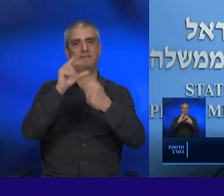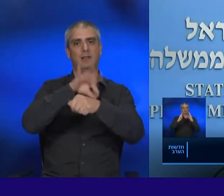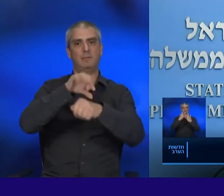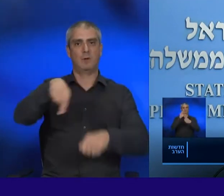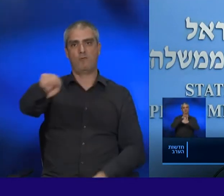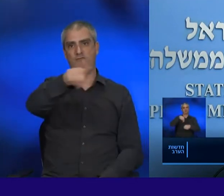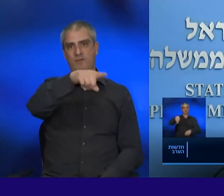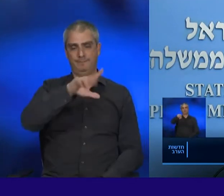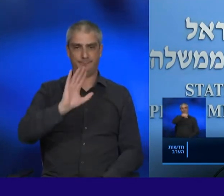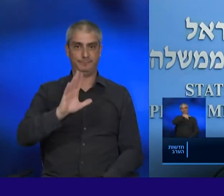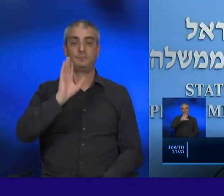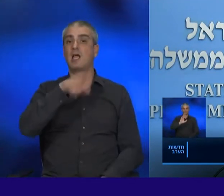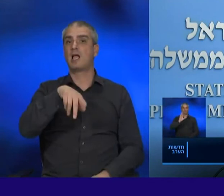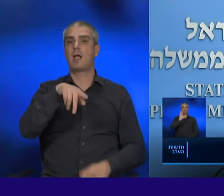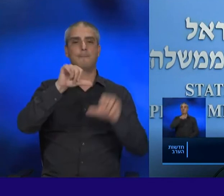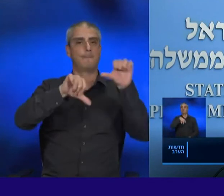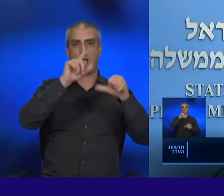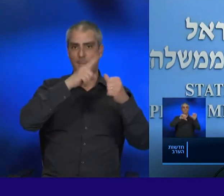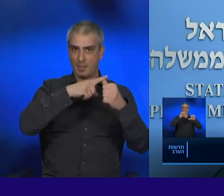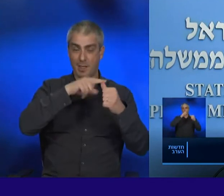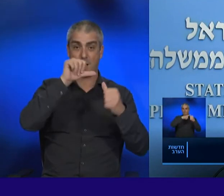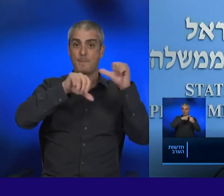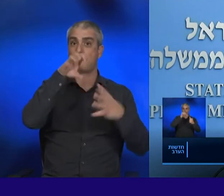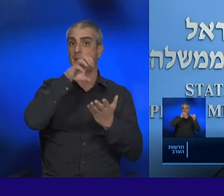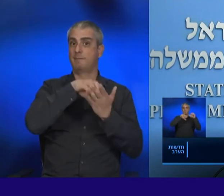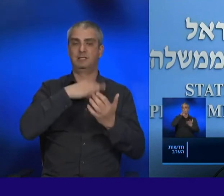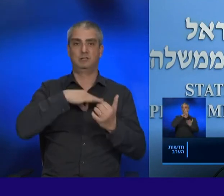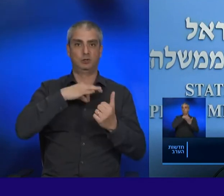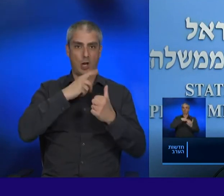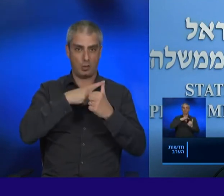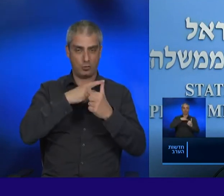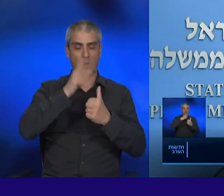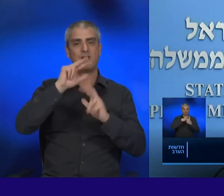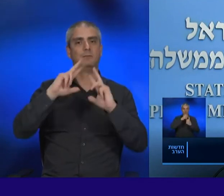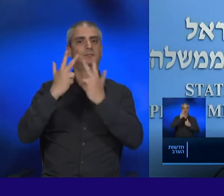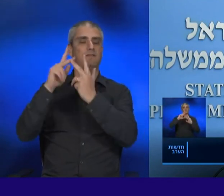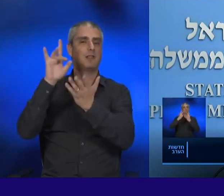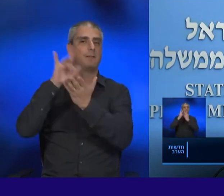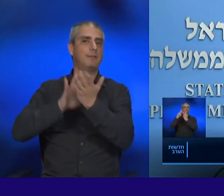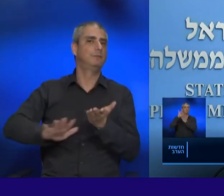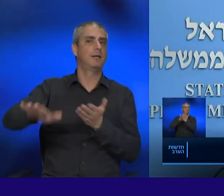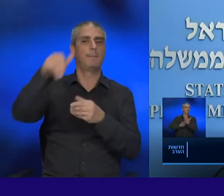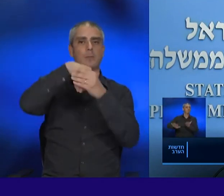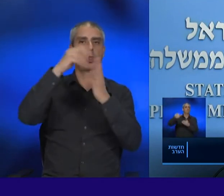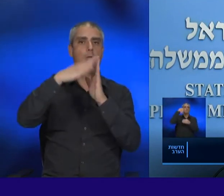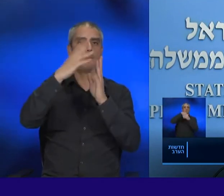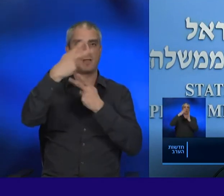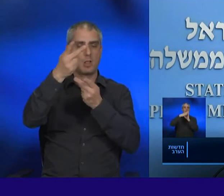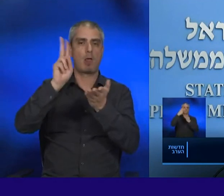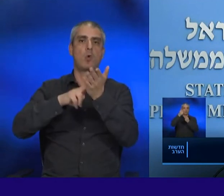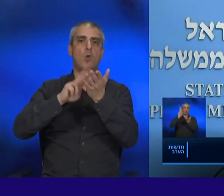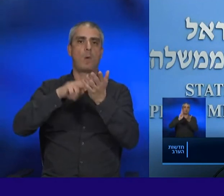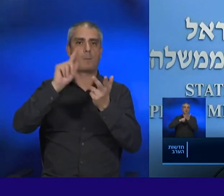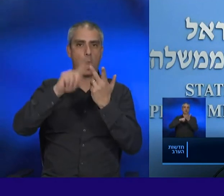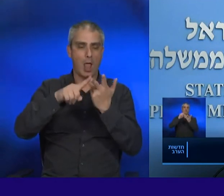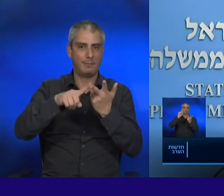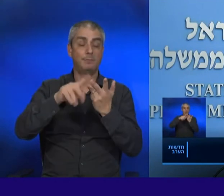הרפואיים גם במעבדות, במעבדה המרכזית שלנו וגם הצוותים שפורסים בבתי החולים ובקופות החולים